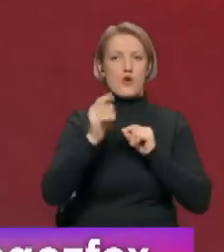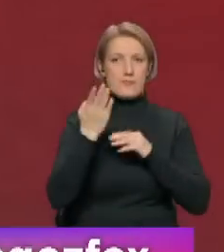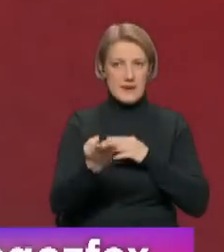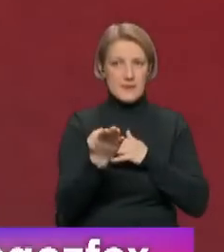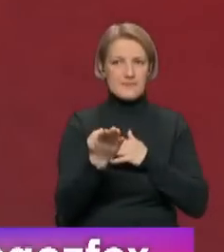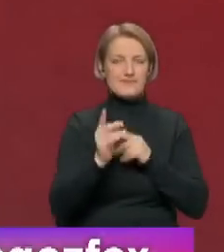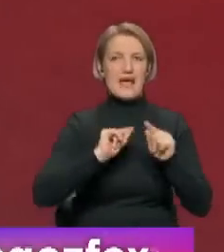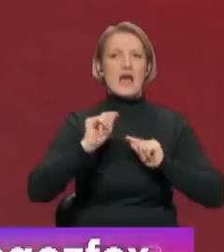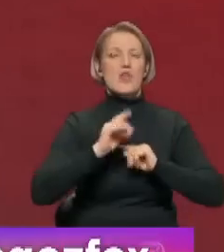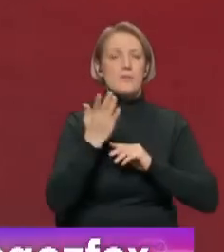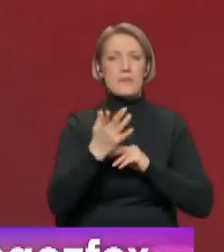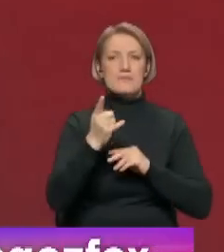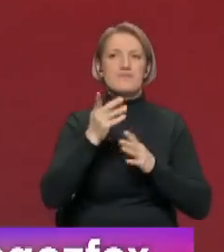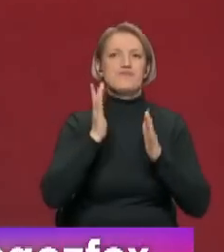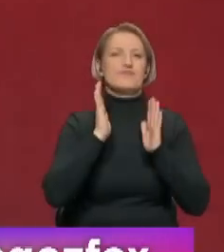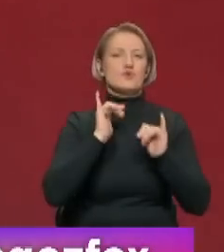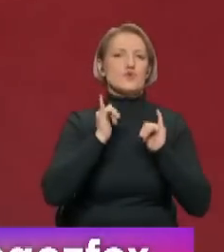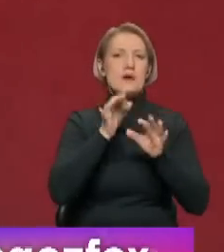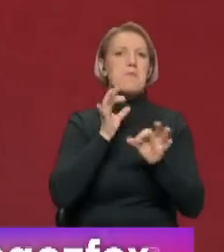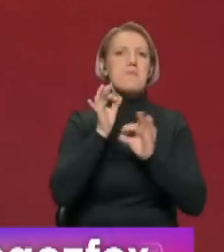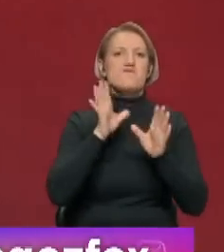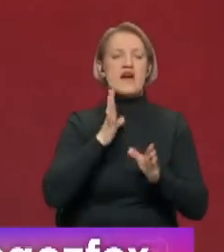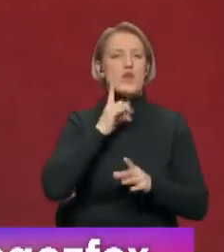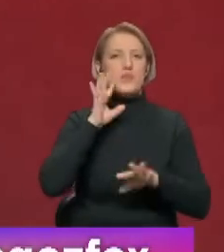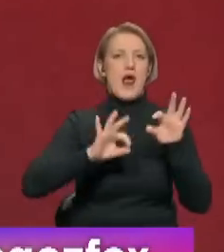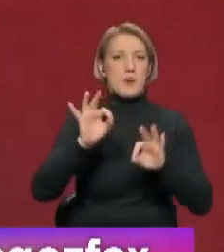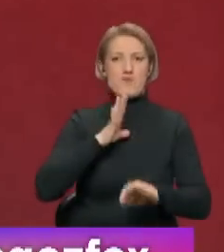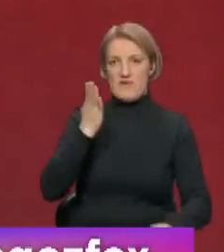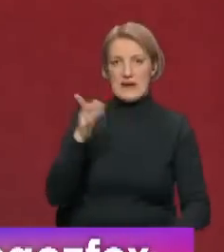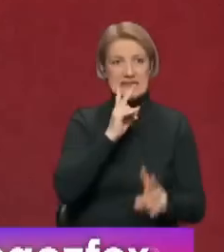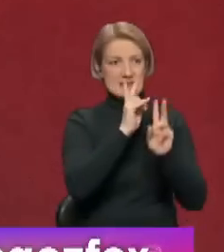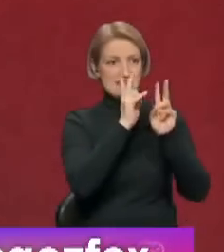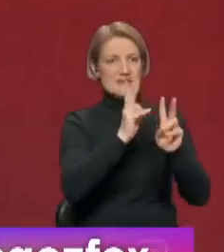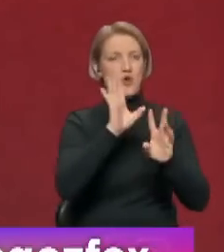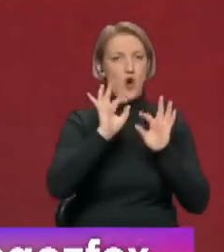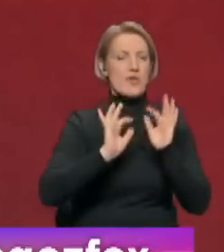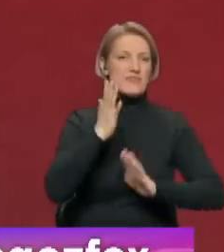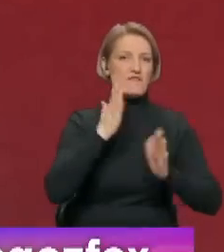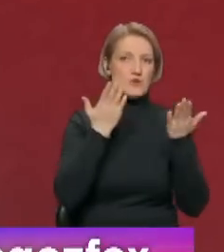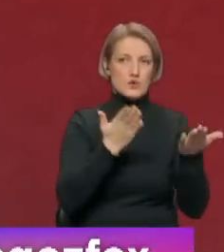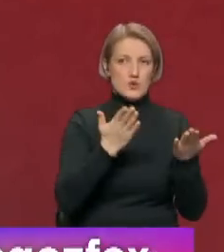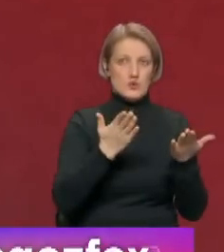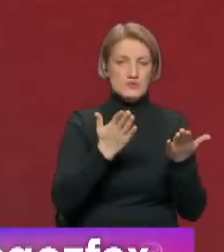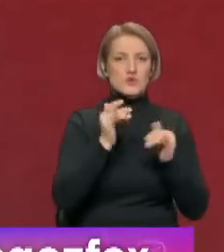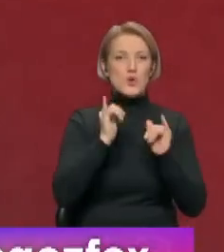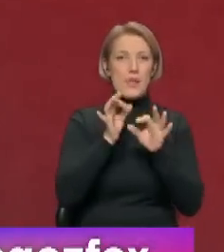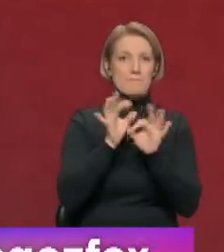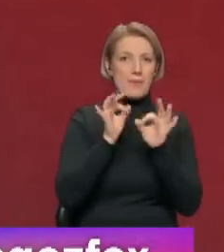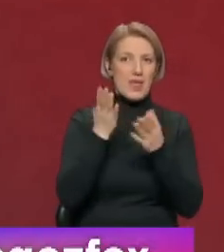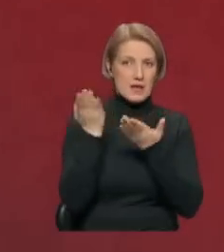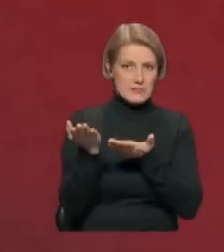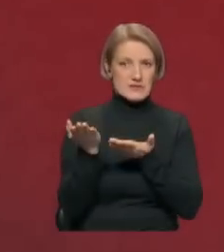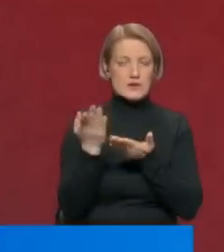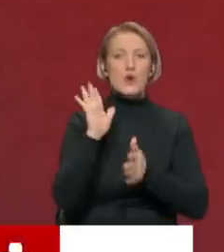üzerinden bir felaket tellallığı yapıyor değerlendirmeleri var siz öyle mi davranıyorsunuz felaket tellalığımı mı yapıyorsunuz